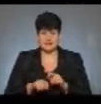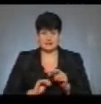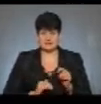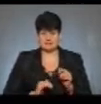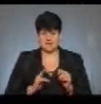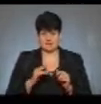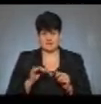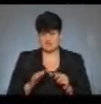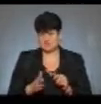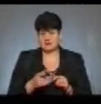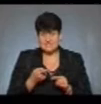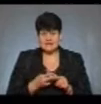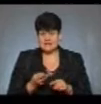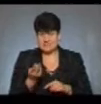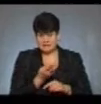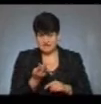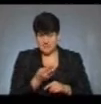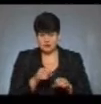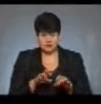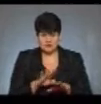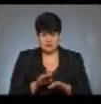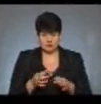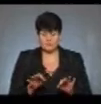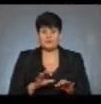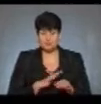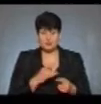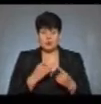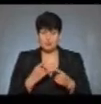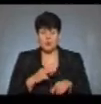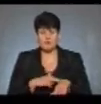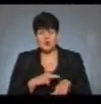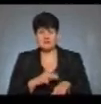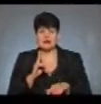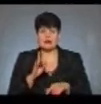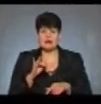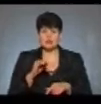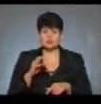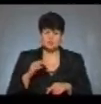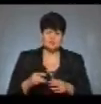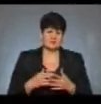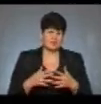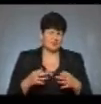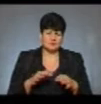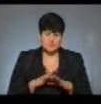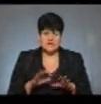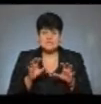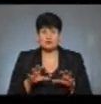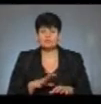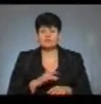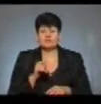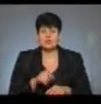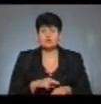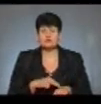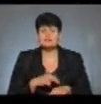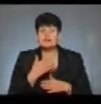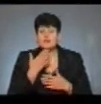Оці дві постанови не дозволяли, і, в принципі, через це йшла розмова. Поліція кришує, не дозволяє і так далі. Закон був такий, що поліція не